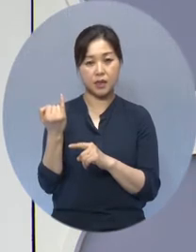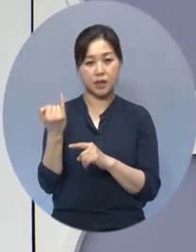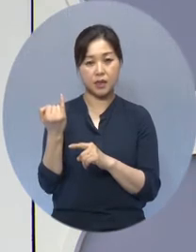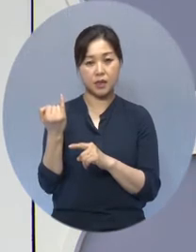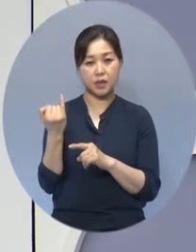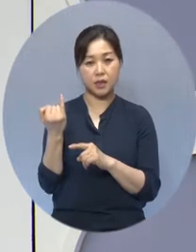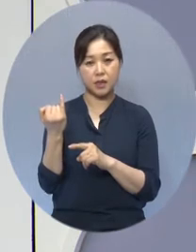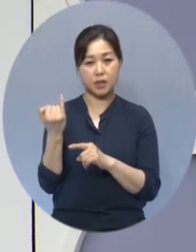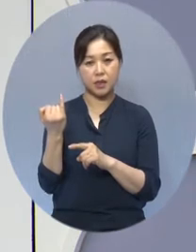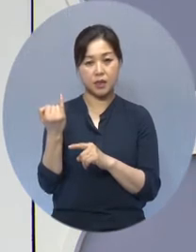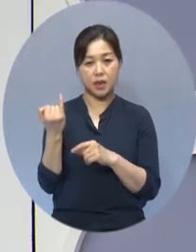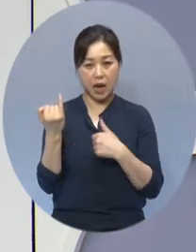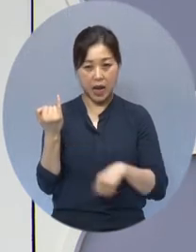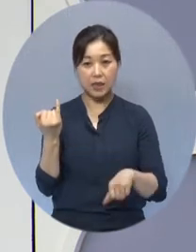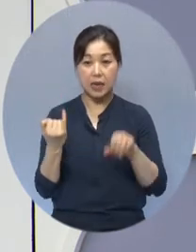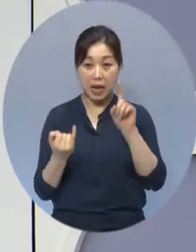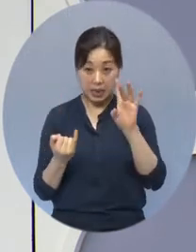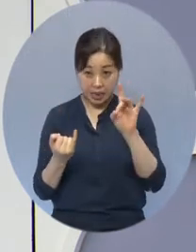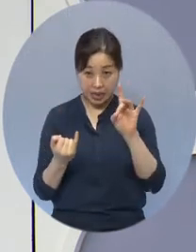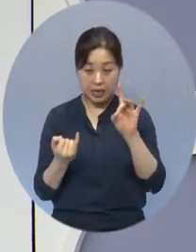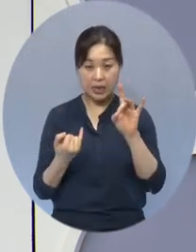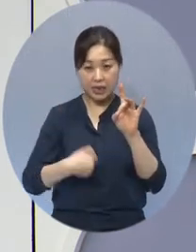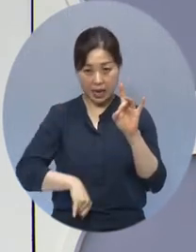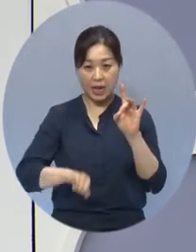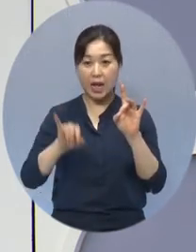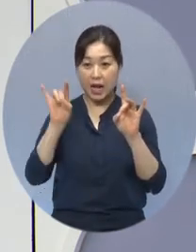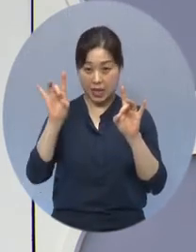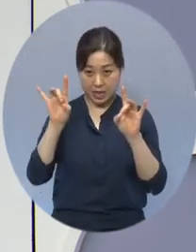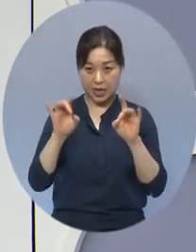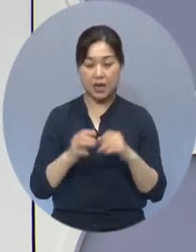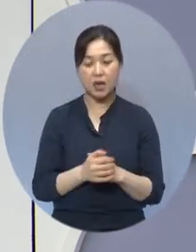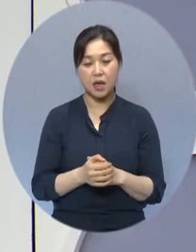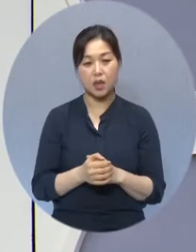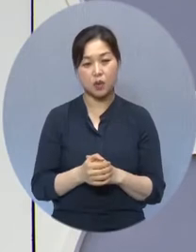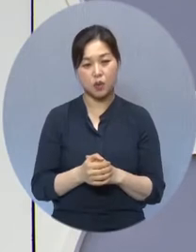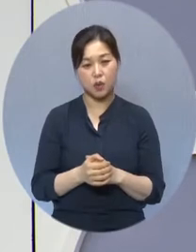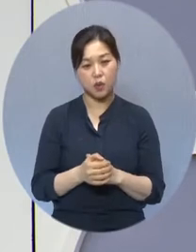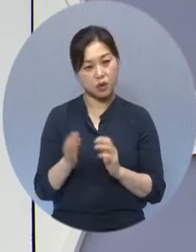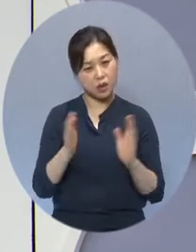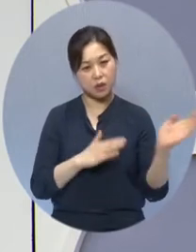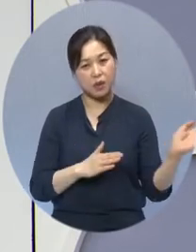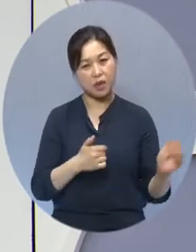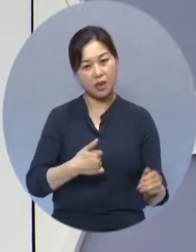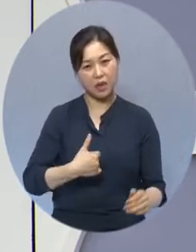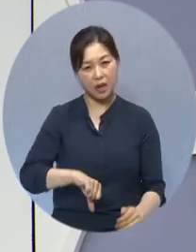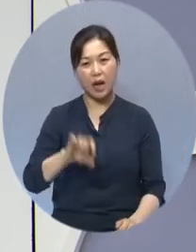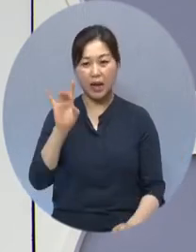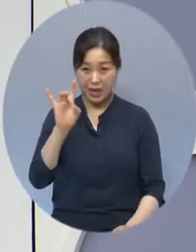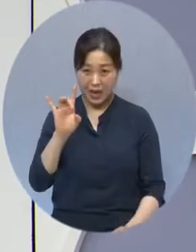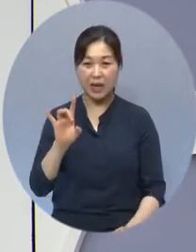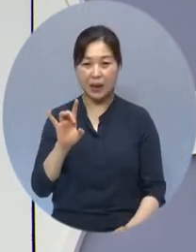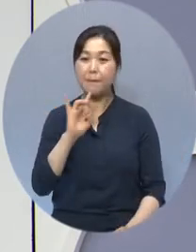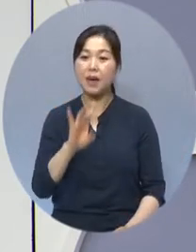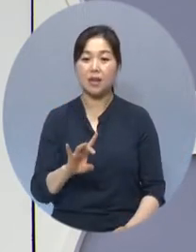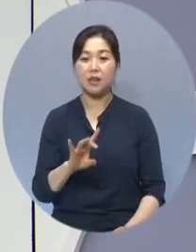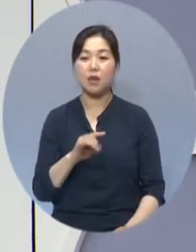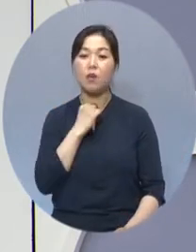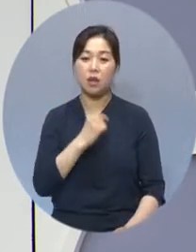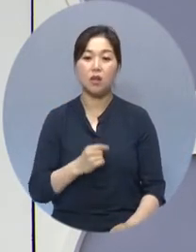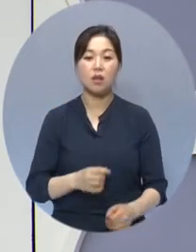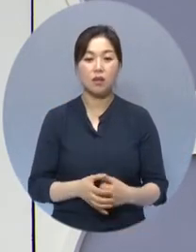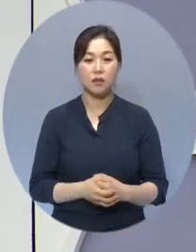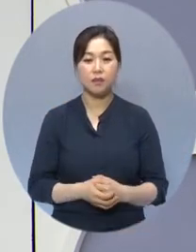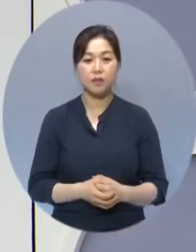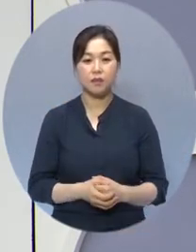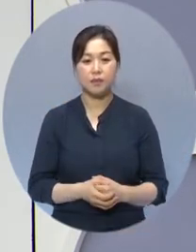대부분 일남일녀 또는 뭐 하나 이것을 선호하는데 그게 가장